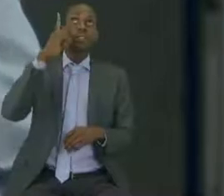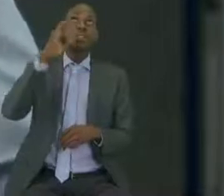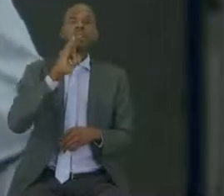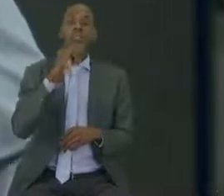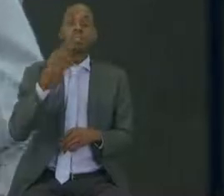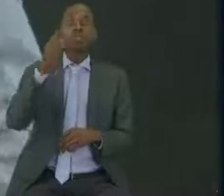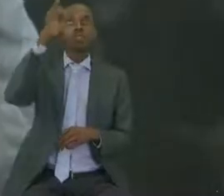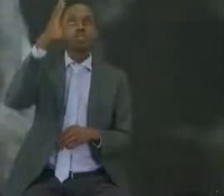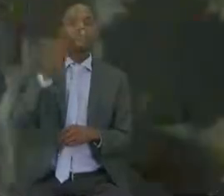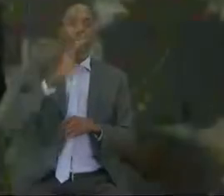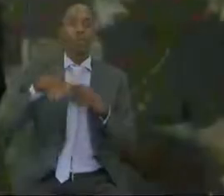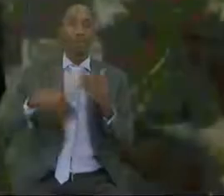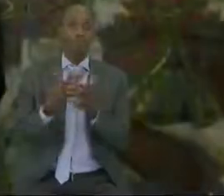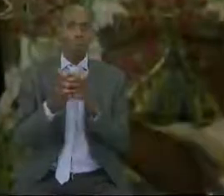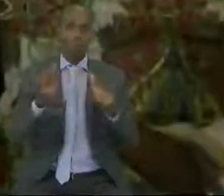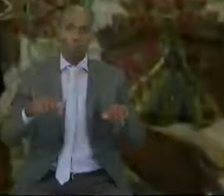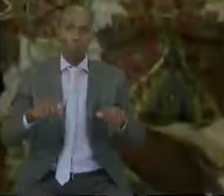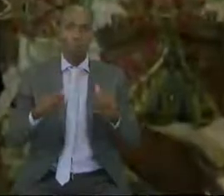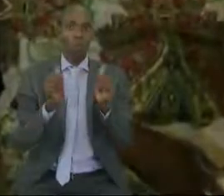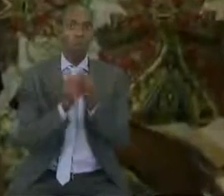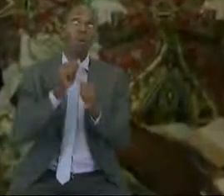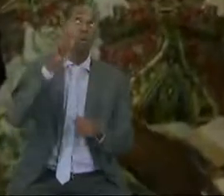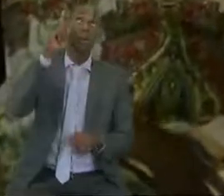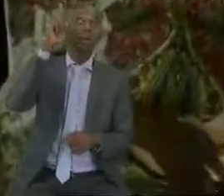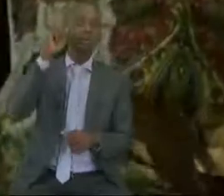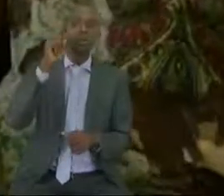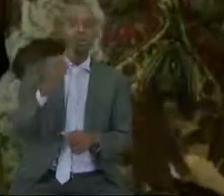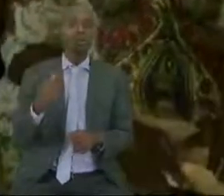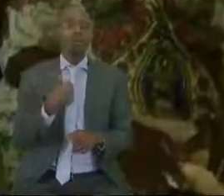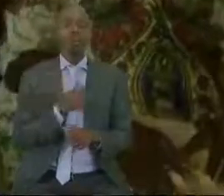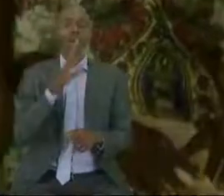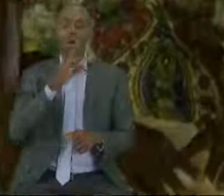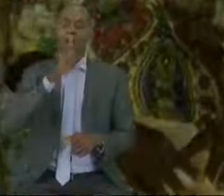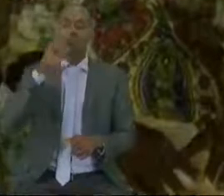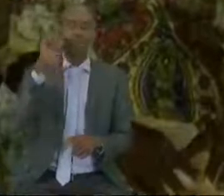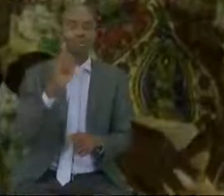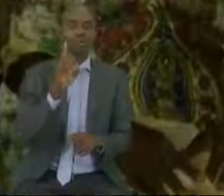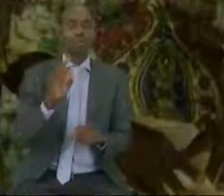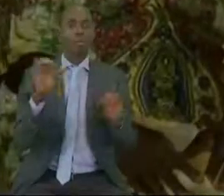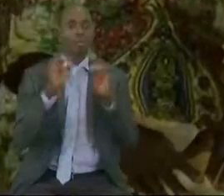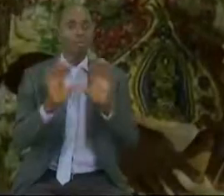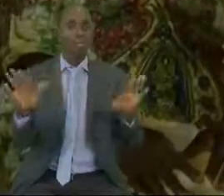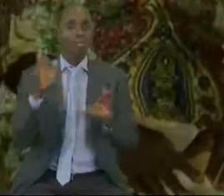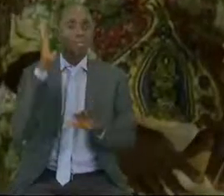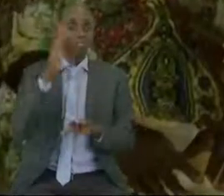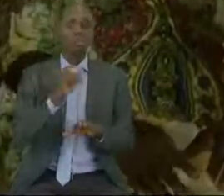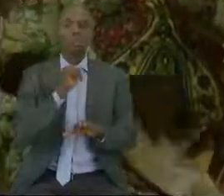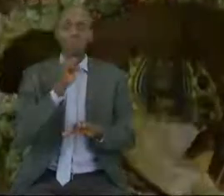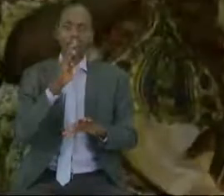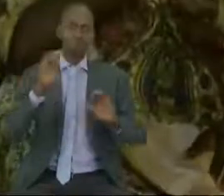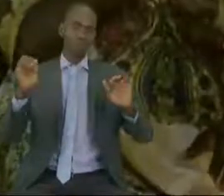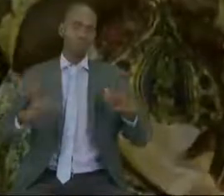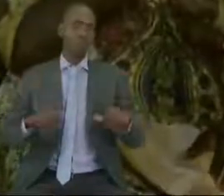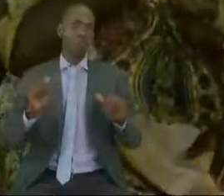Dieu de toute possibilité. Avec lui, nous sommes rassurés que rien ne